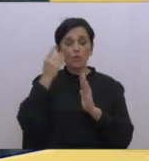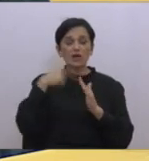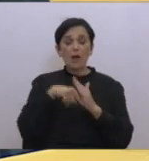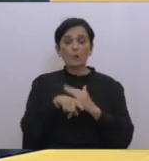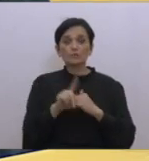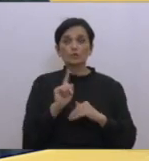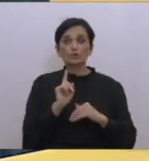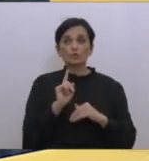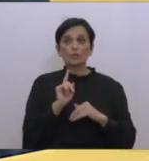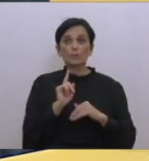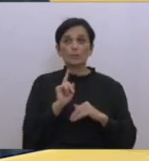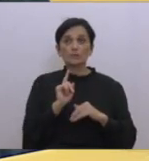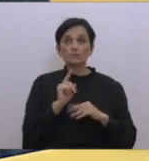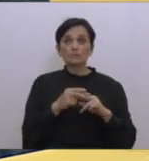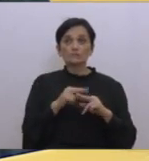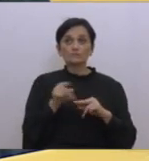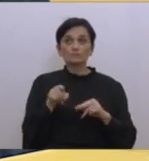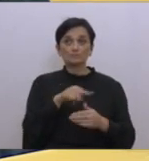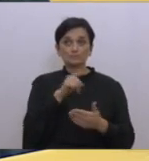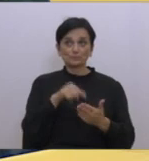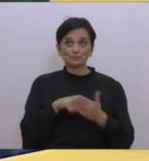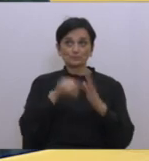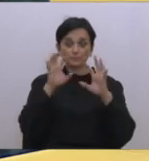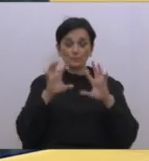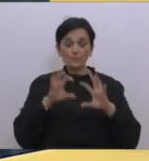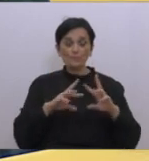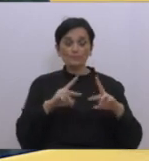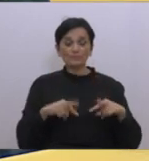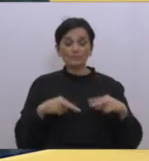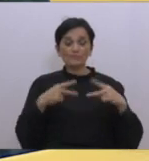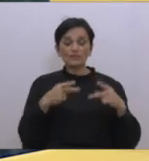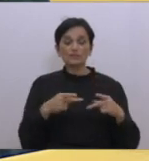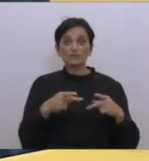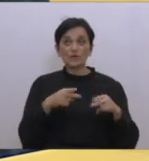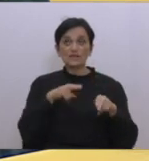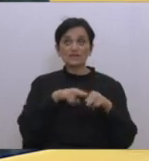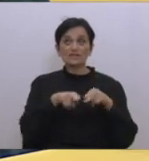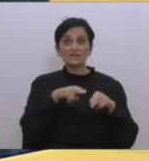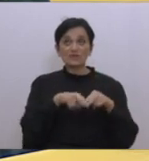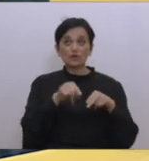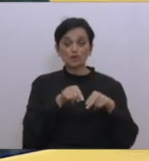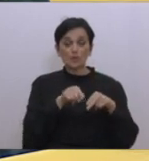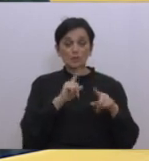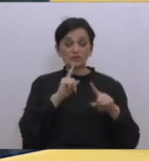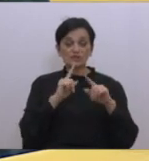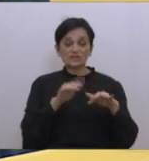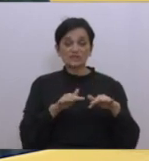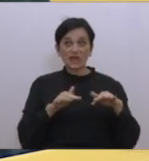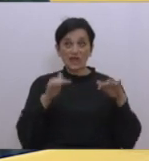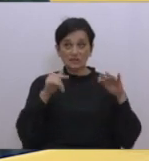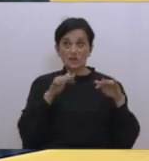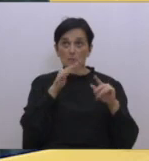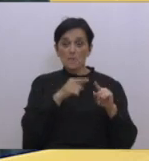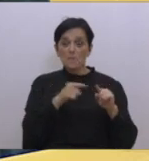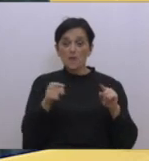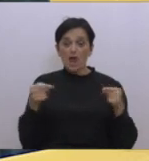რომ ეს საკითხი საკანონმდებლო ცვლილებების გადის საშემოდგომო სესიაზე, ზუსტად ემთხვევა იმ პერიოდს,